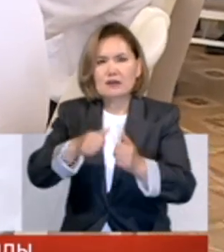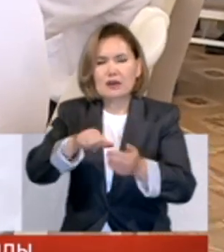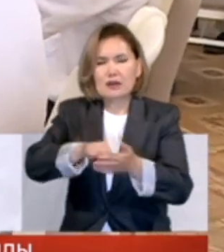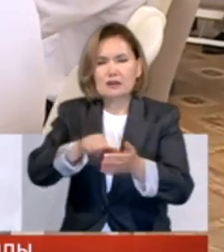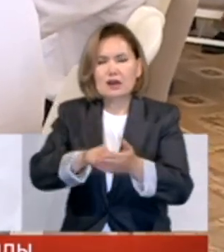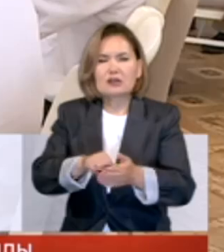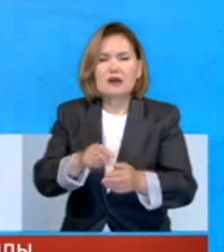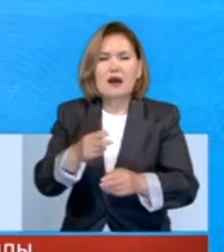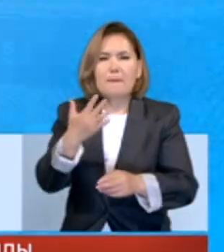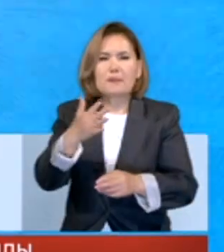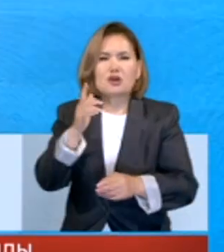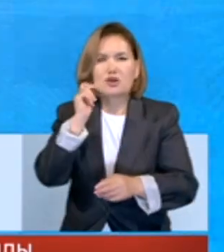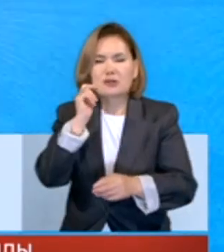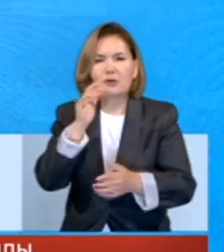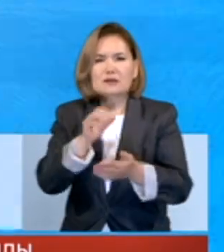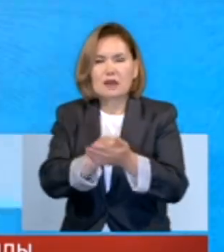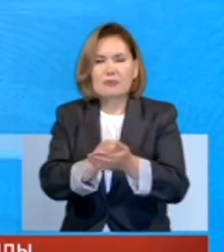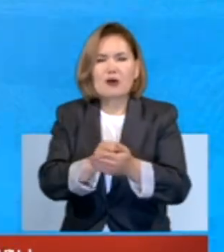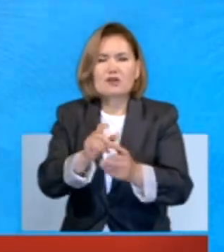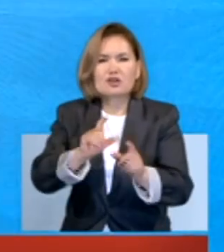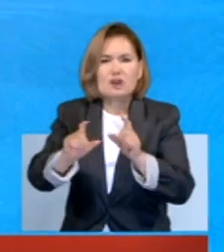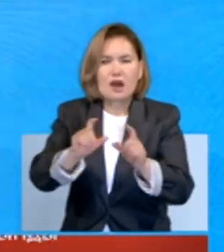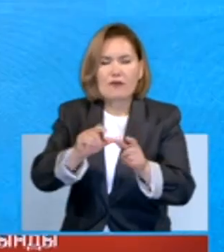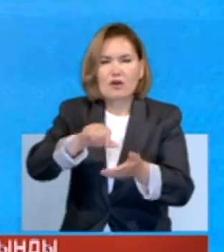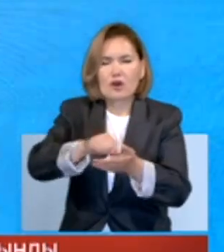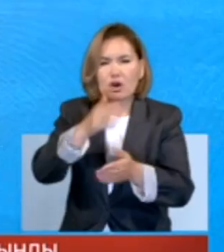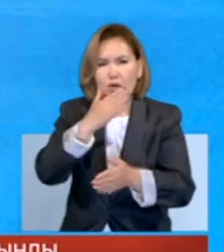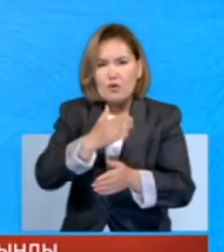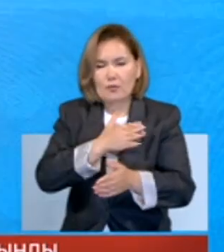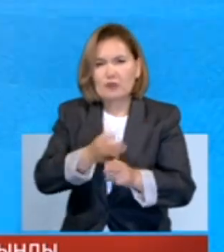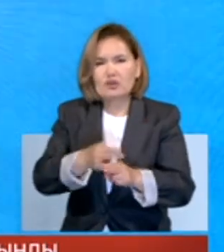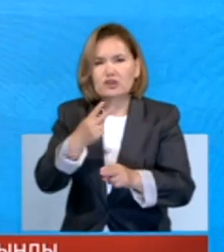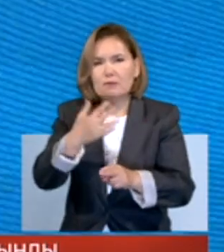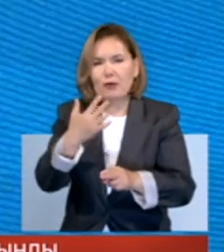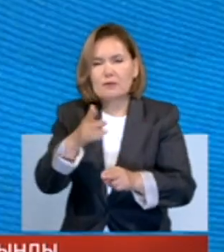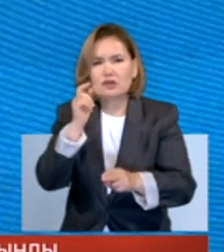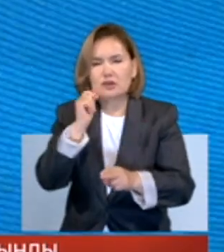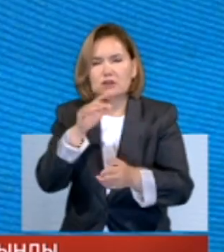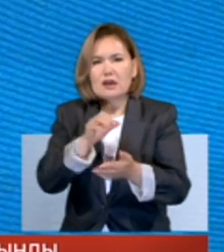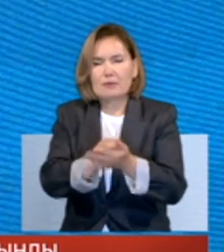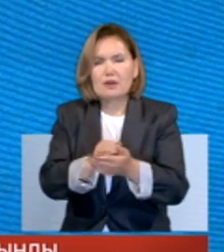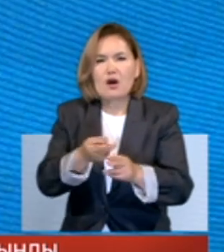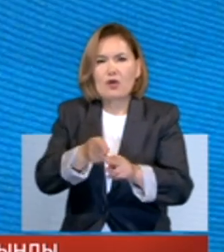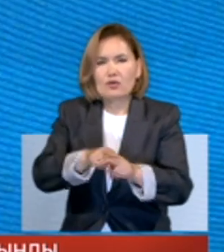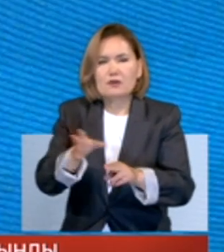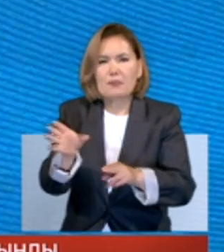әкем үйреткен. Астана қаласына баруға, финалға кіру үшін тырысамыз енді бәрін. Қолымыздан келген нәрсенің бәрін.